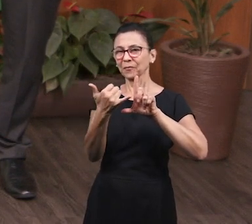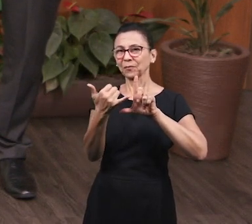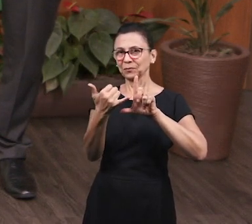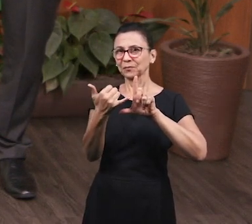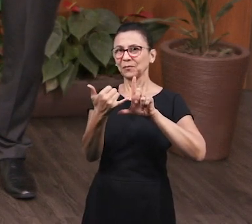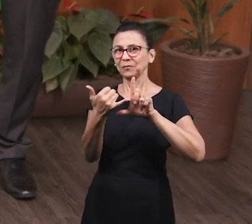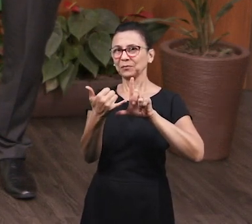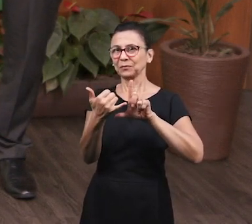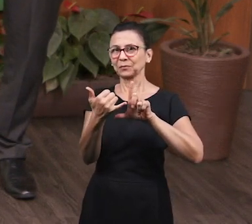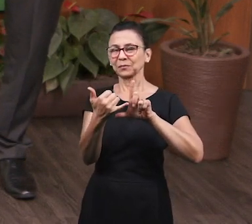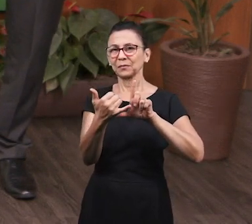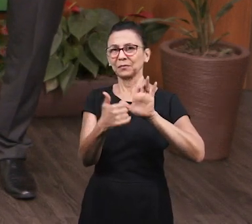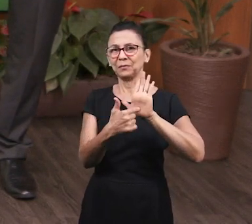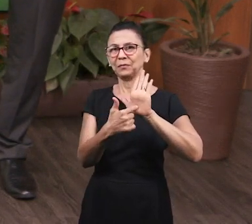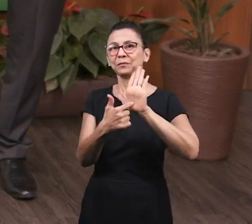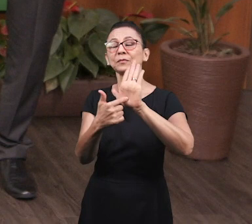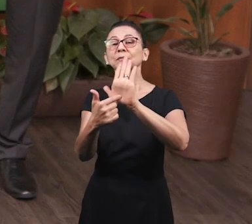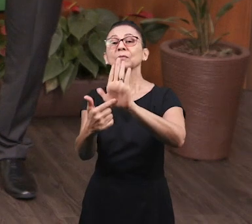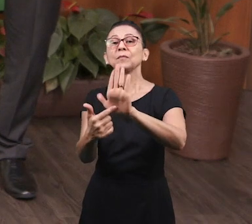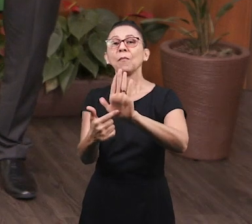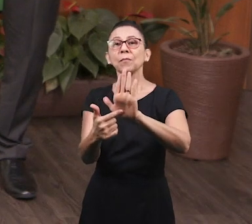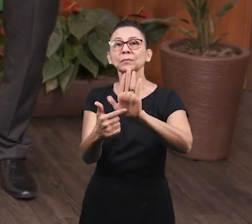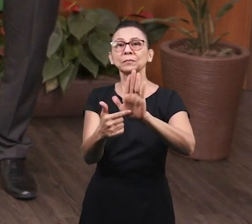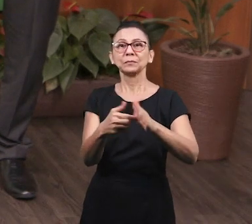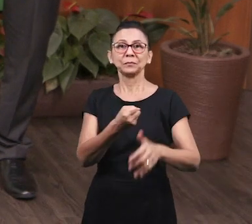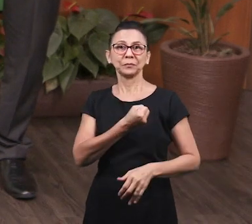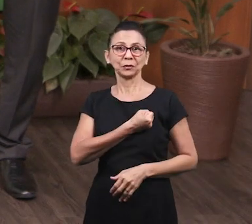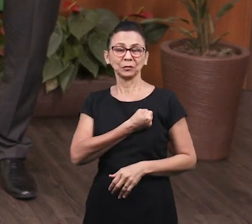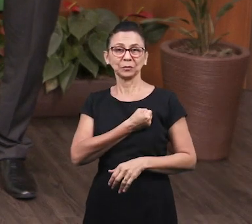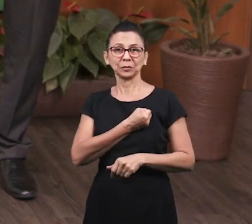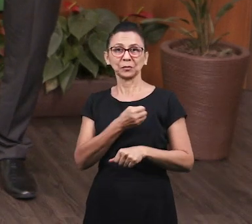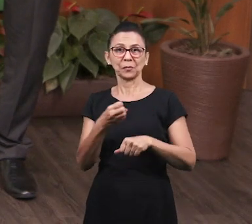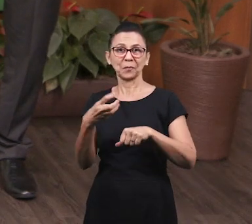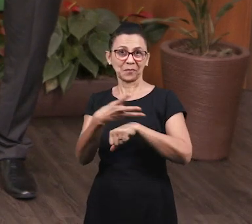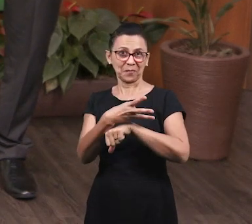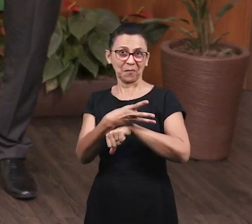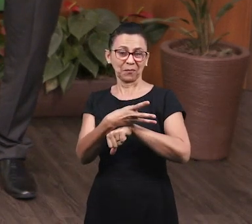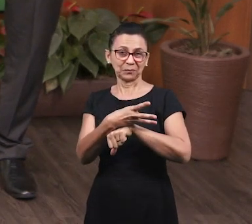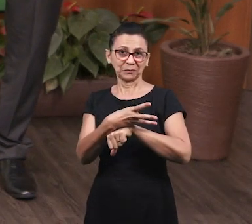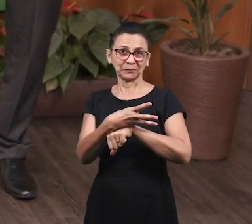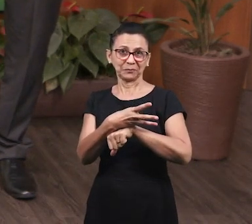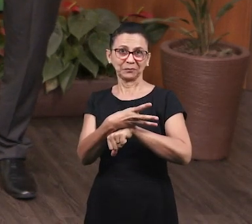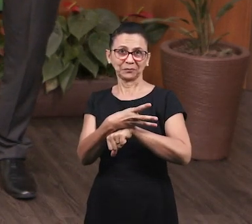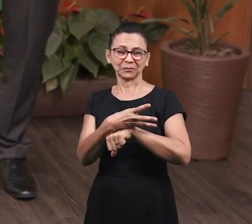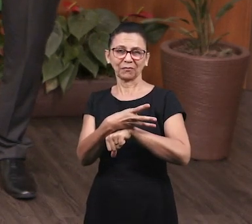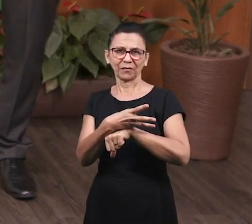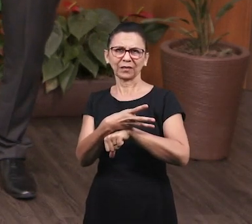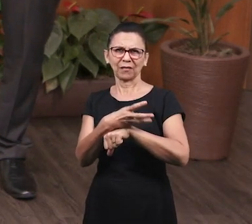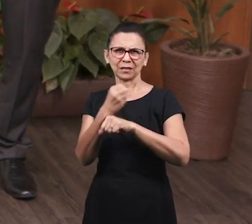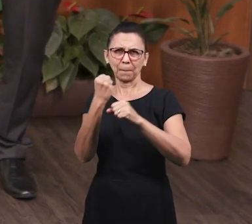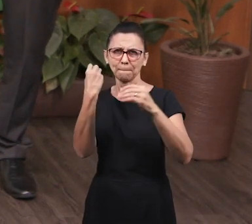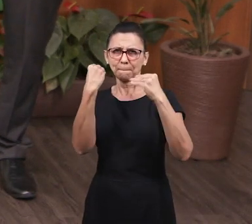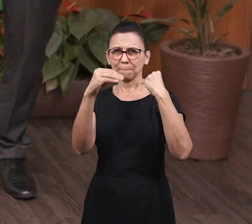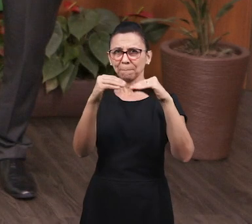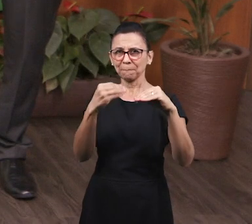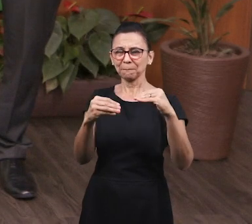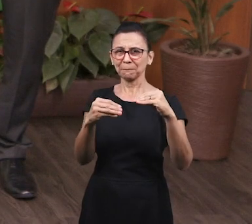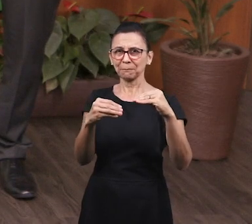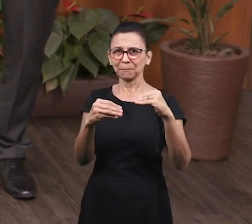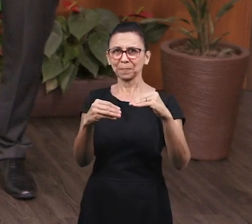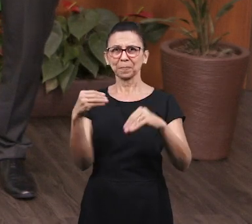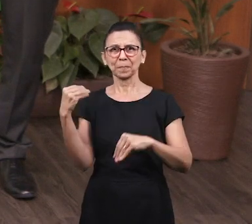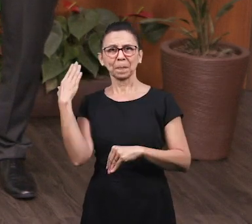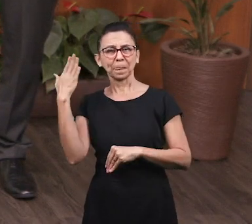votre smartphone vers ce code et vous allez être redirigé vers un numéro WhatsApp à travers lequel vous pouvez nous envoyer